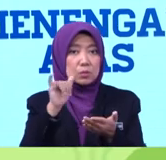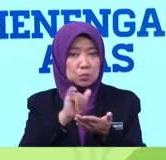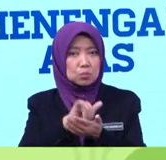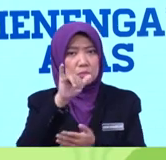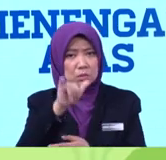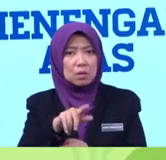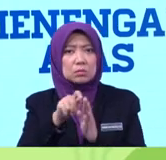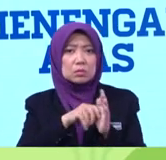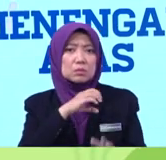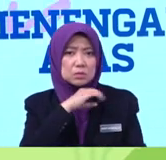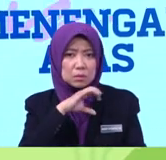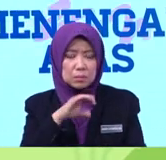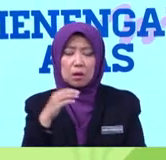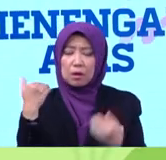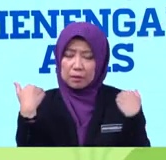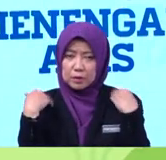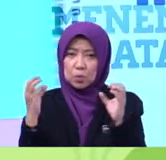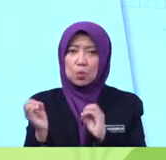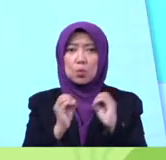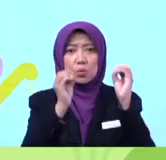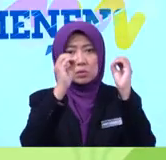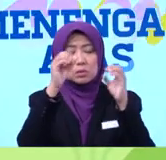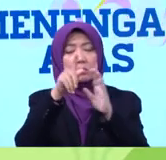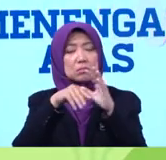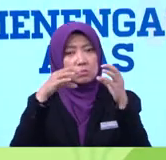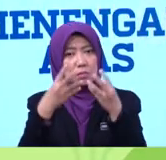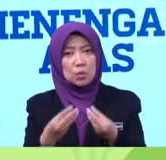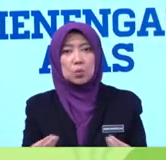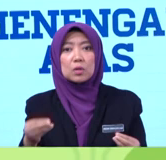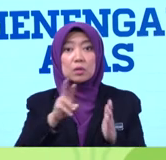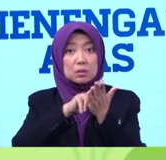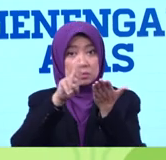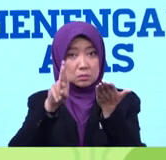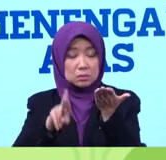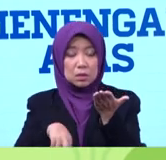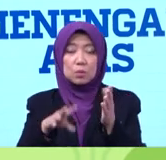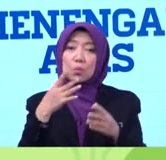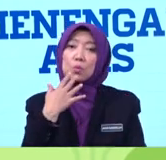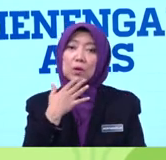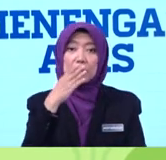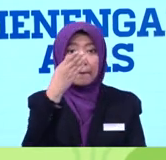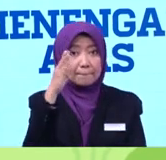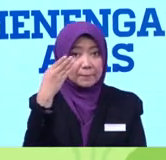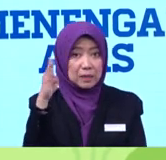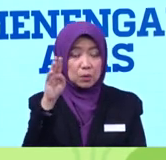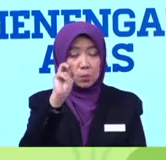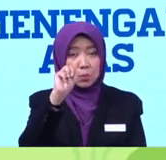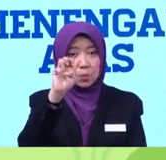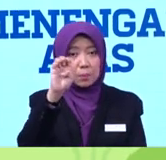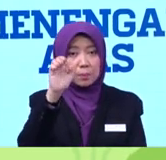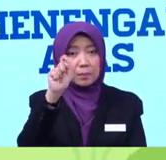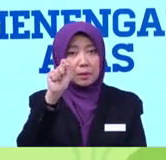yang mengandung kandungan oksigen terlarut yang rendah warna biru larutan metilina akan